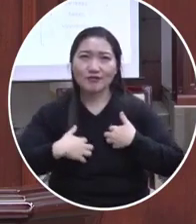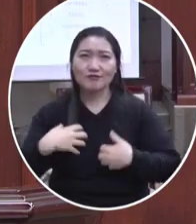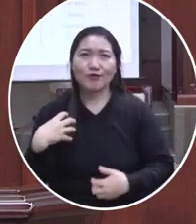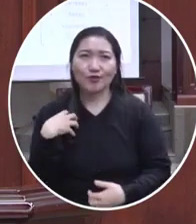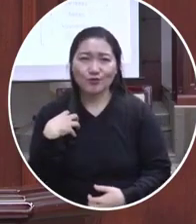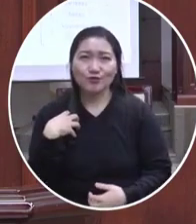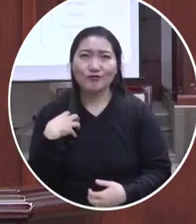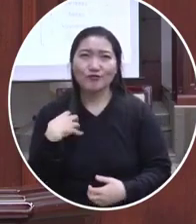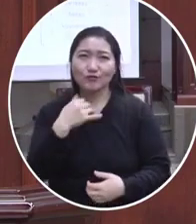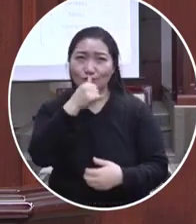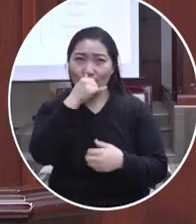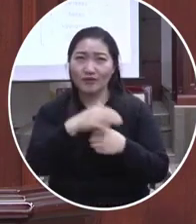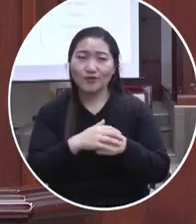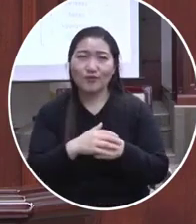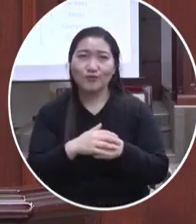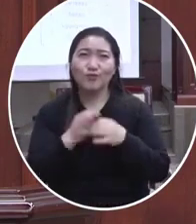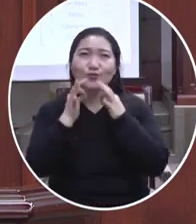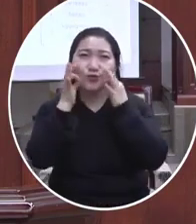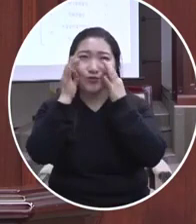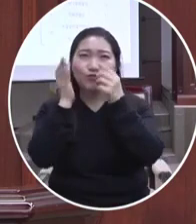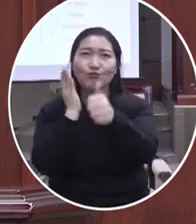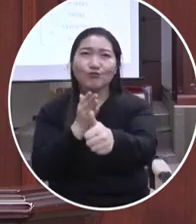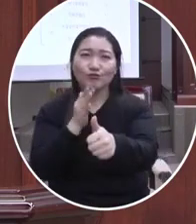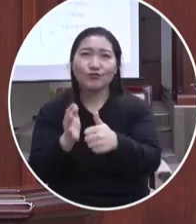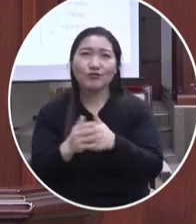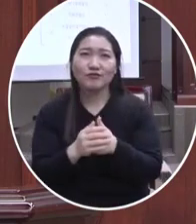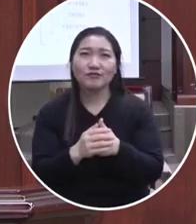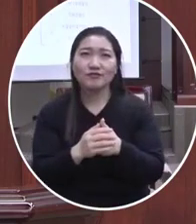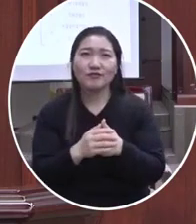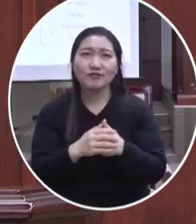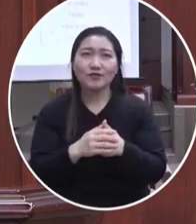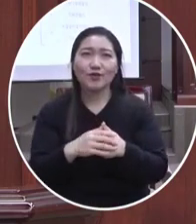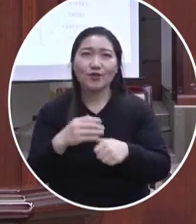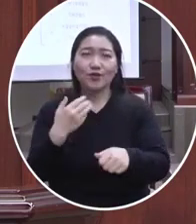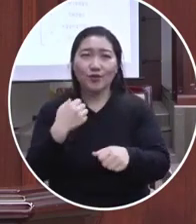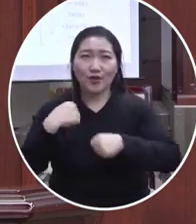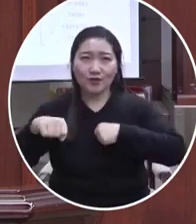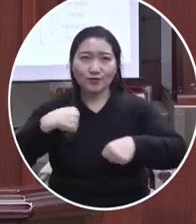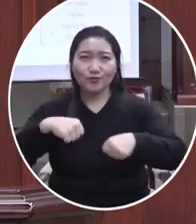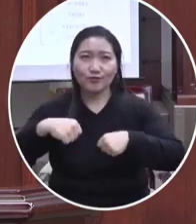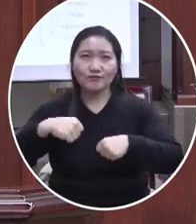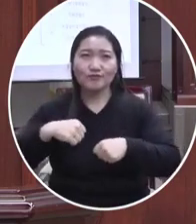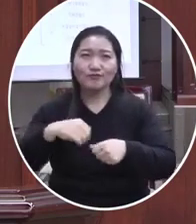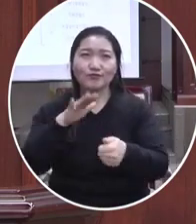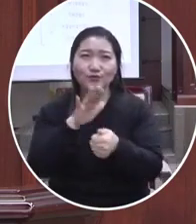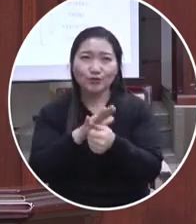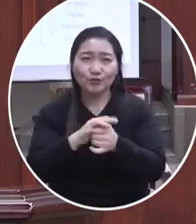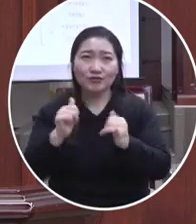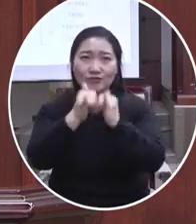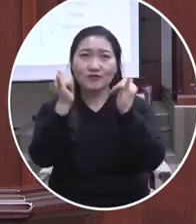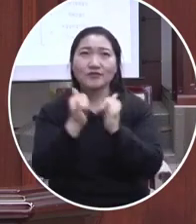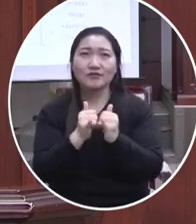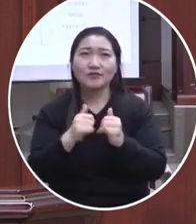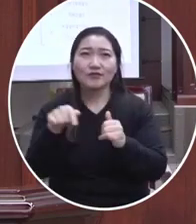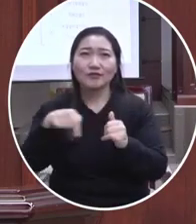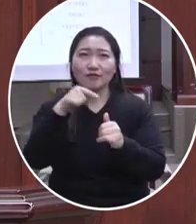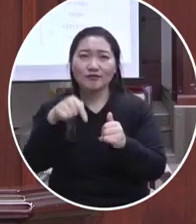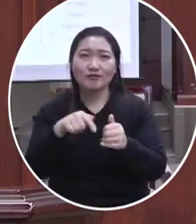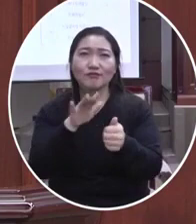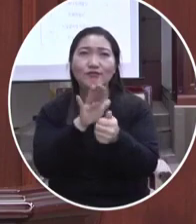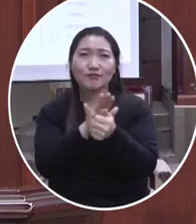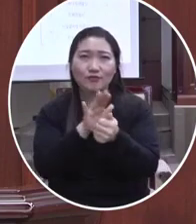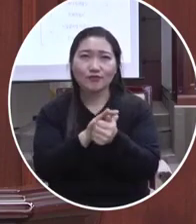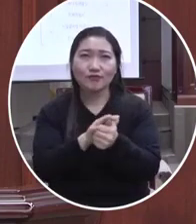주십시오. 이 제안으로 중장년층 예술가의 활동을 지원하고 지역사회의 문화적 다양성을